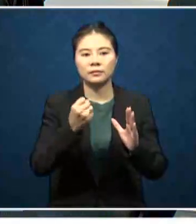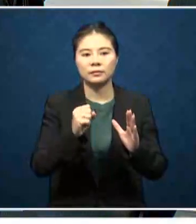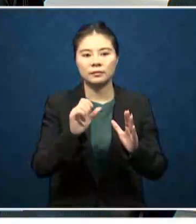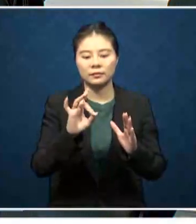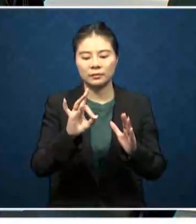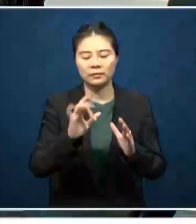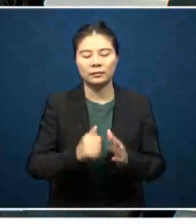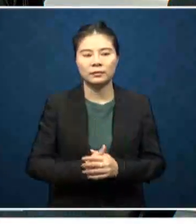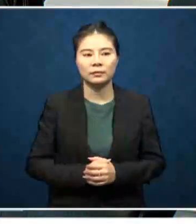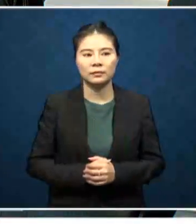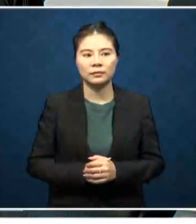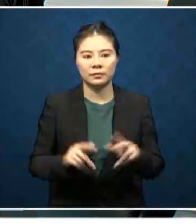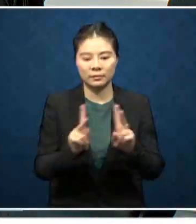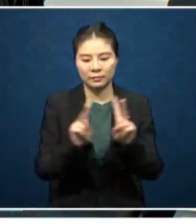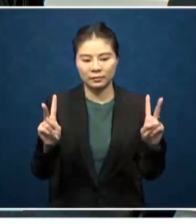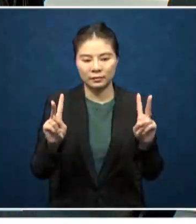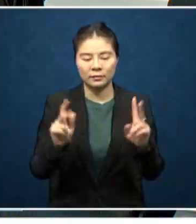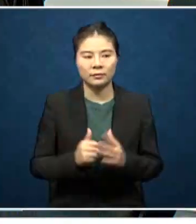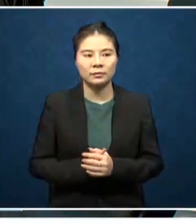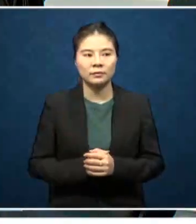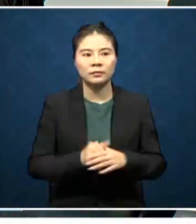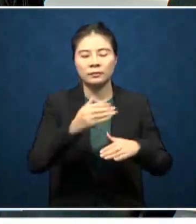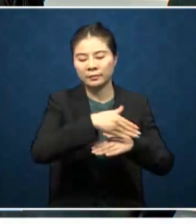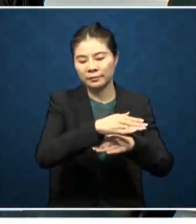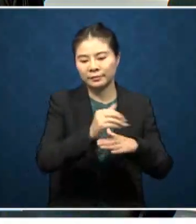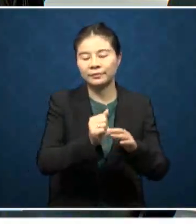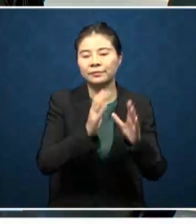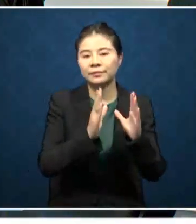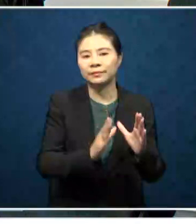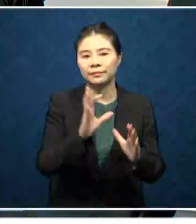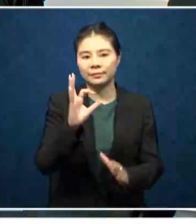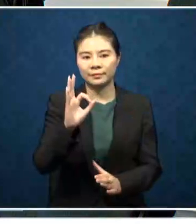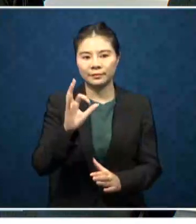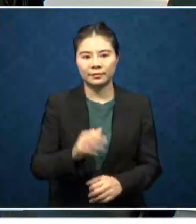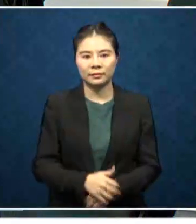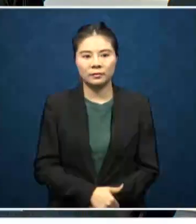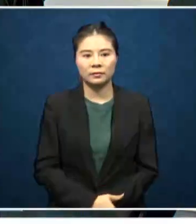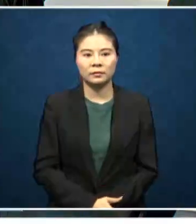ก็กริกการจบุคคลภายนอกจำนวน 9คน